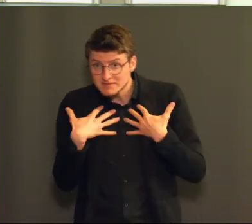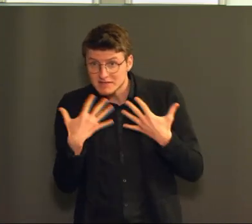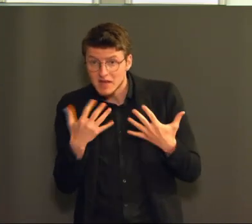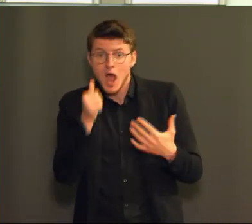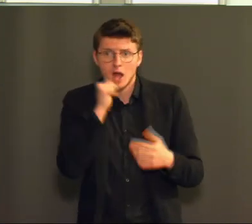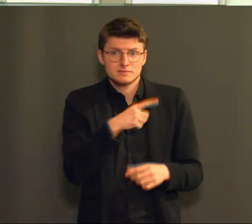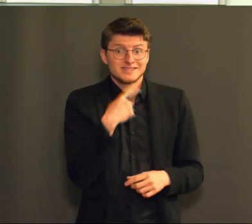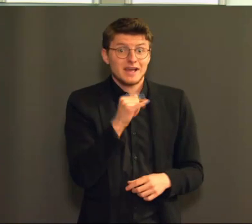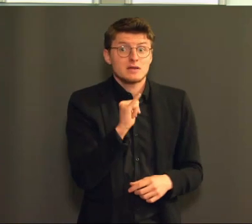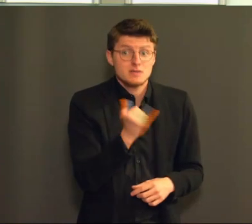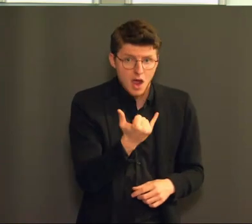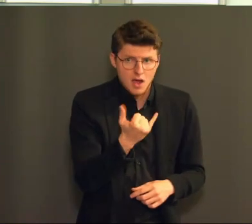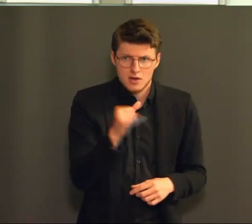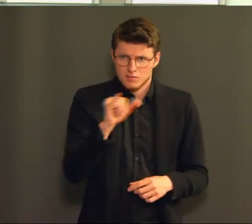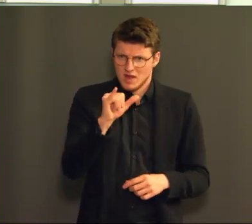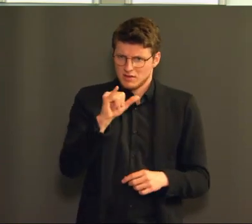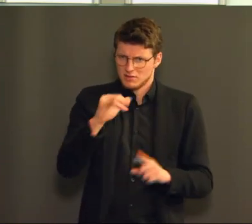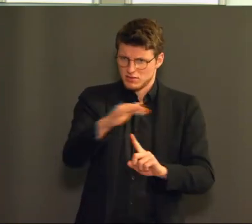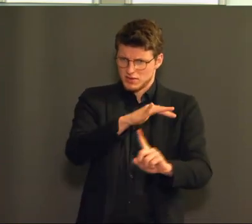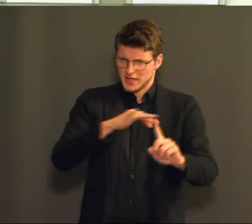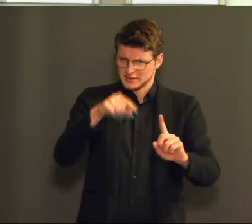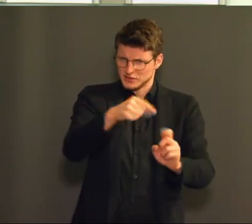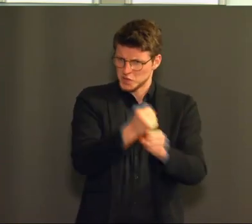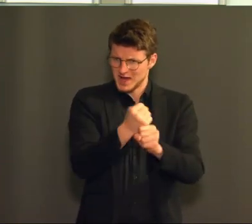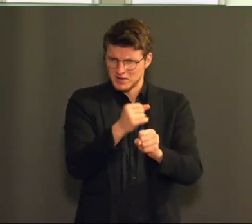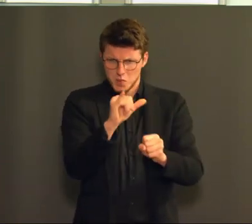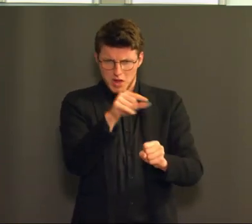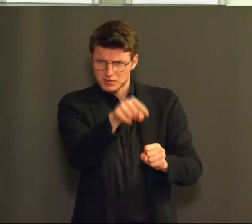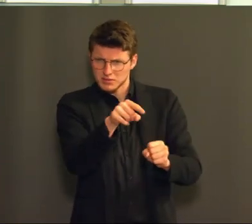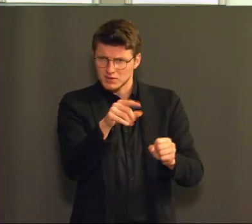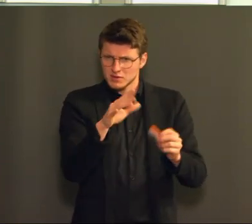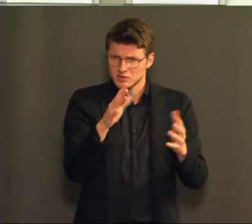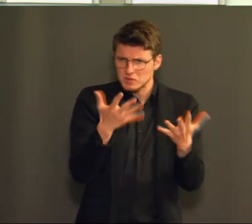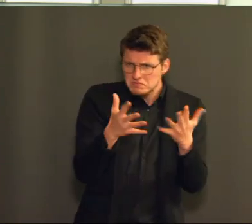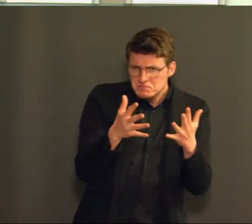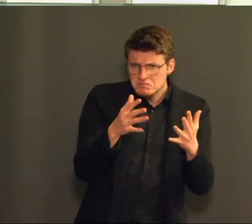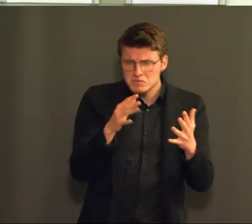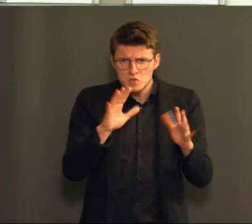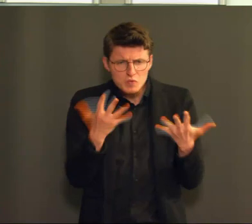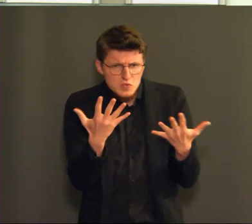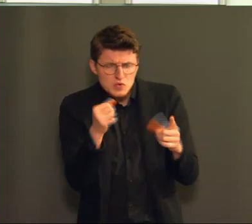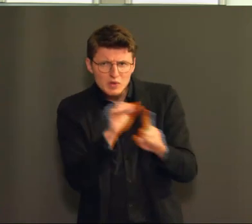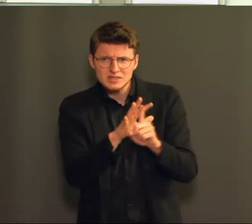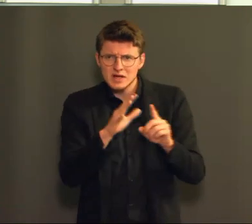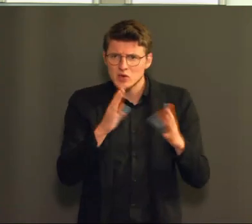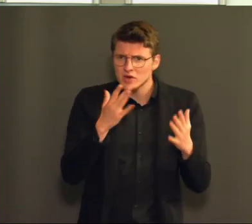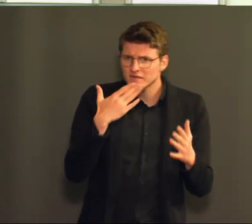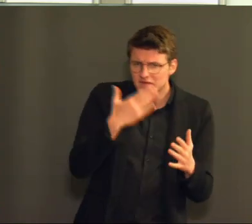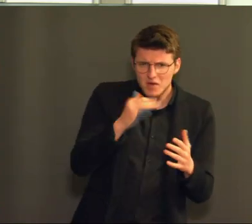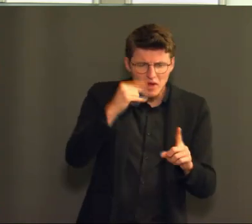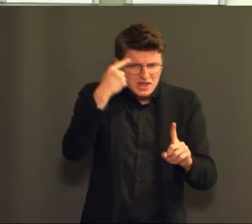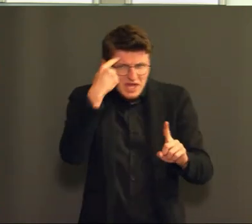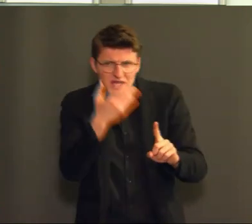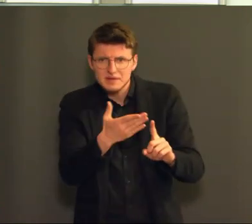wat de omstandigheden waren of wat de meest waarschijnlijke bron van besmetting was. Ongeveer 1 op